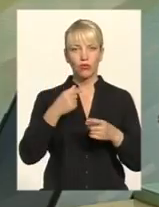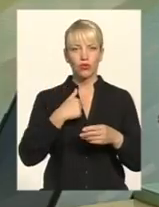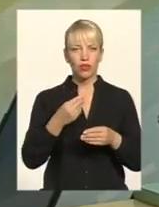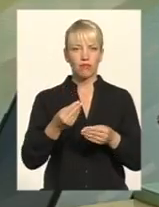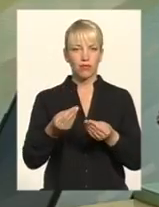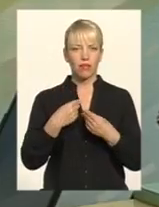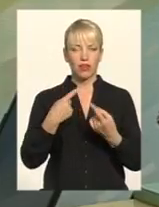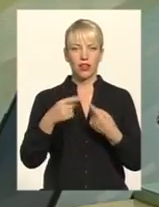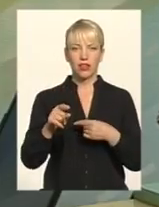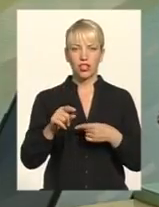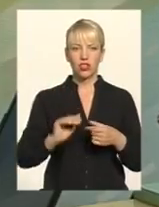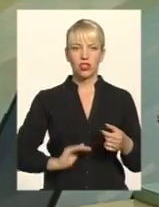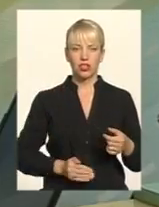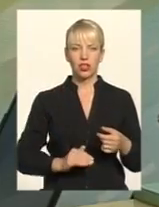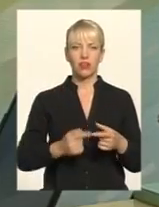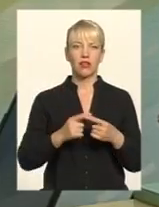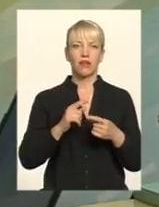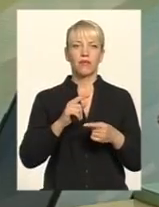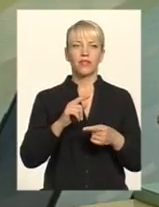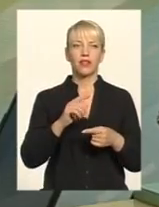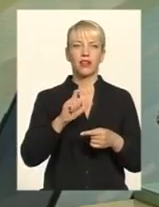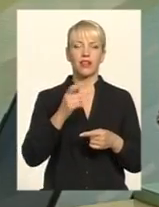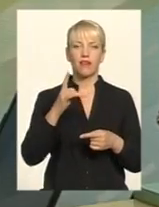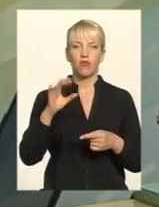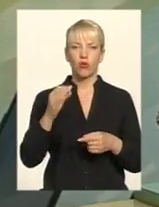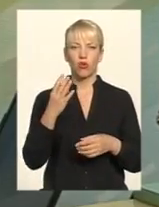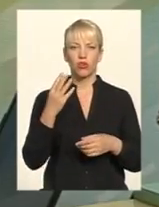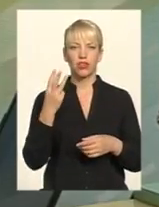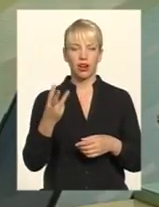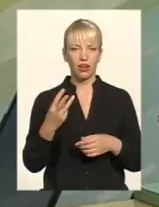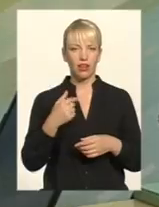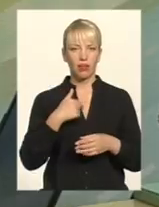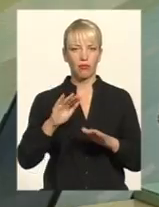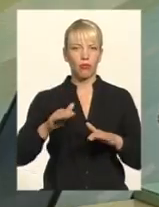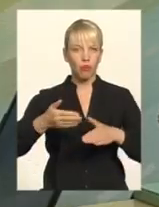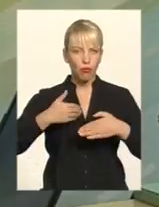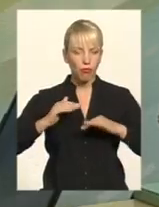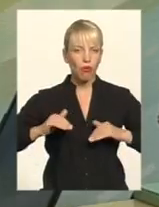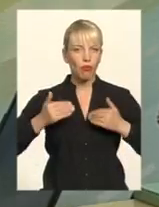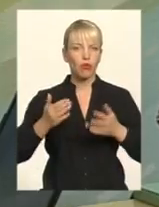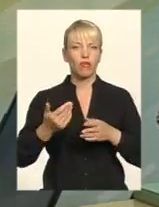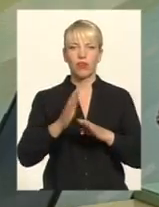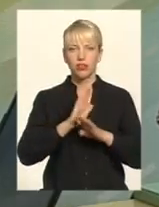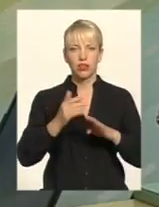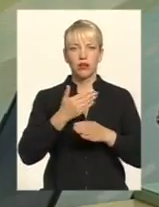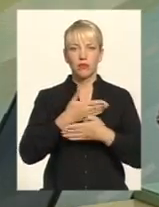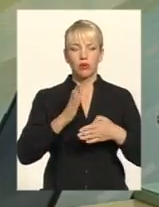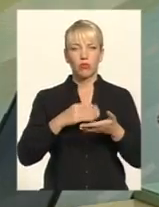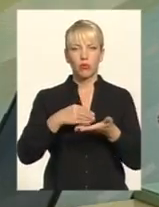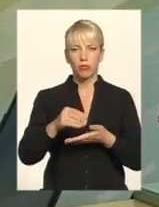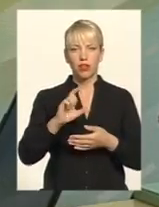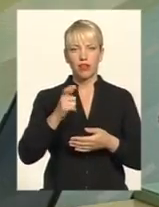не Євро-4, а Євро-3, десь пропонували купити ці марки, але ми пройшли всю процедуру. Я думаю,